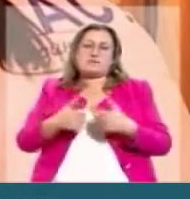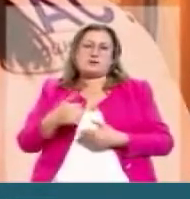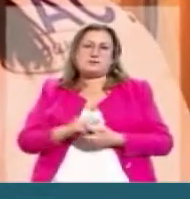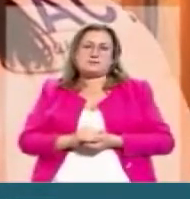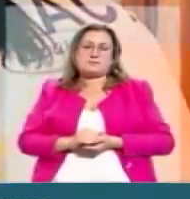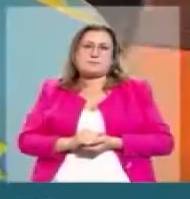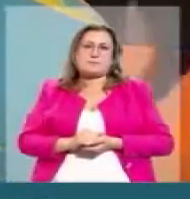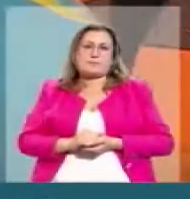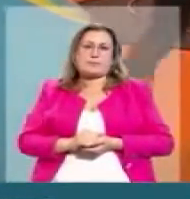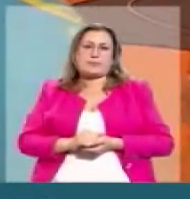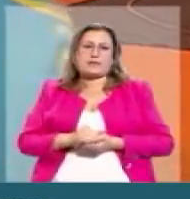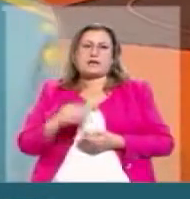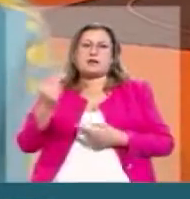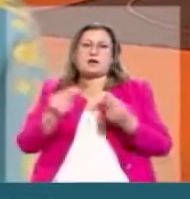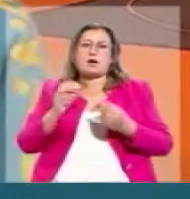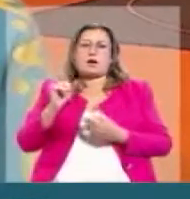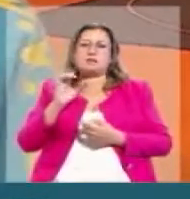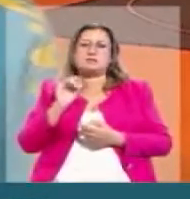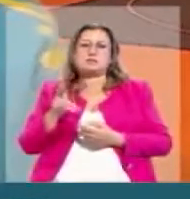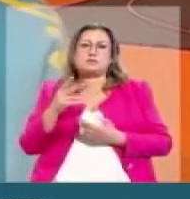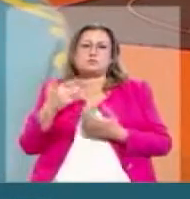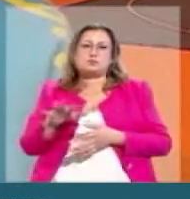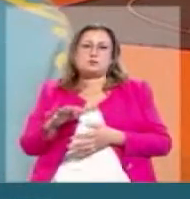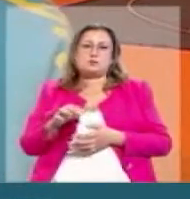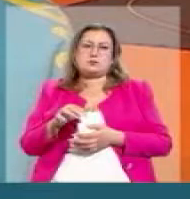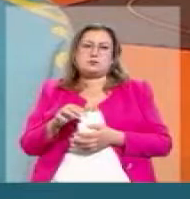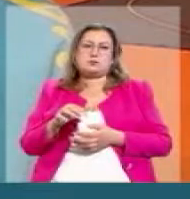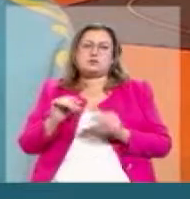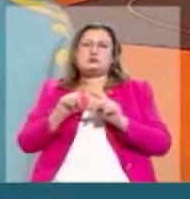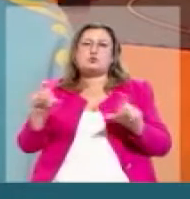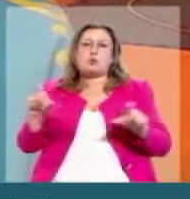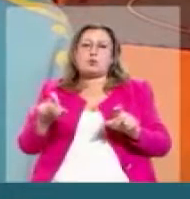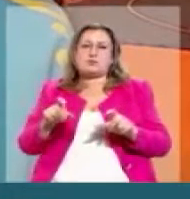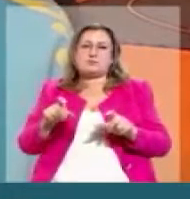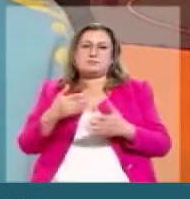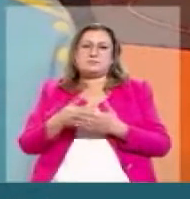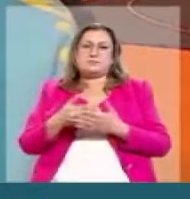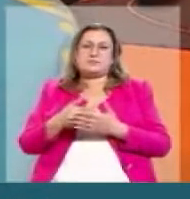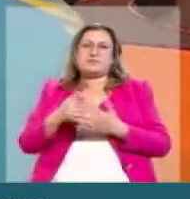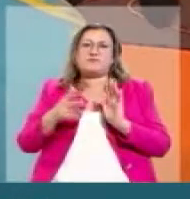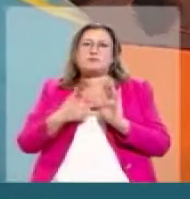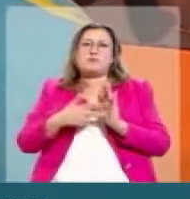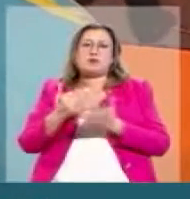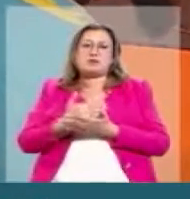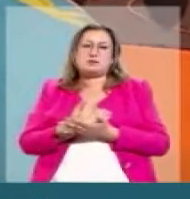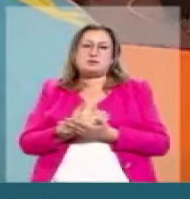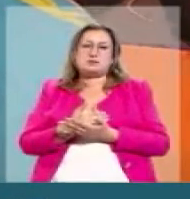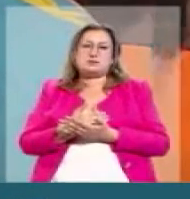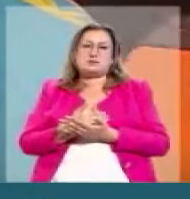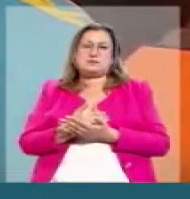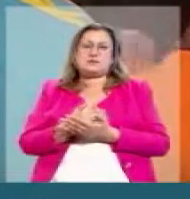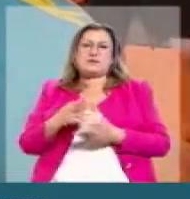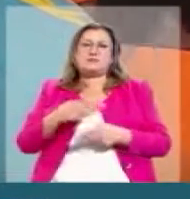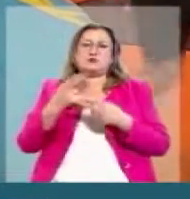соревнований. Играю асык уже со школьного возраста, где-то с класса 8-го.